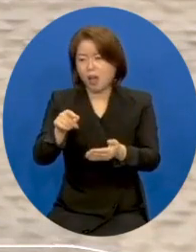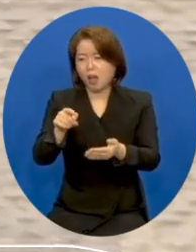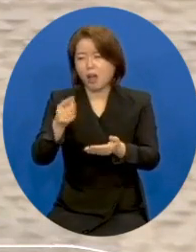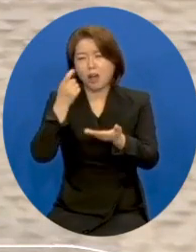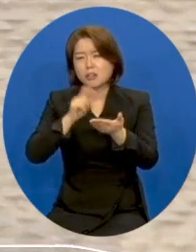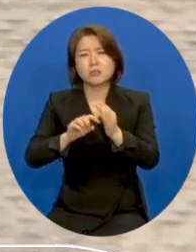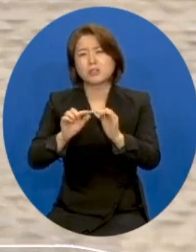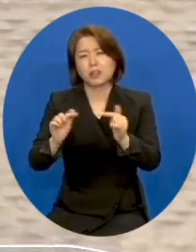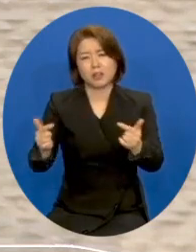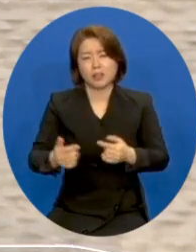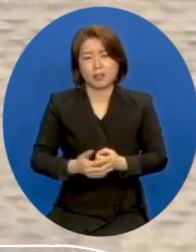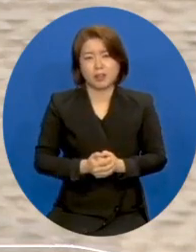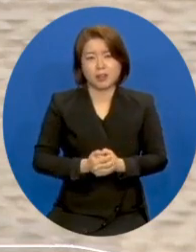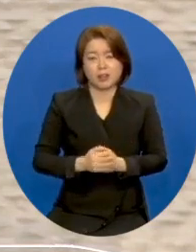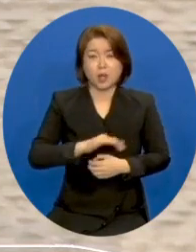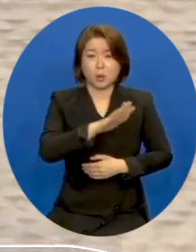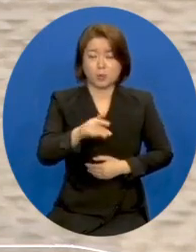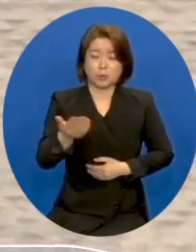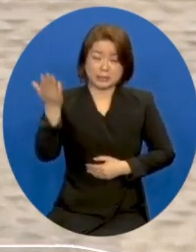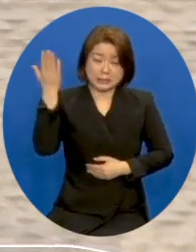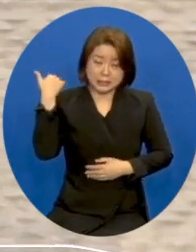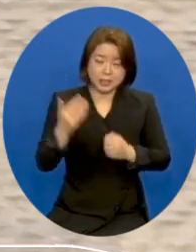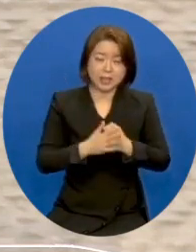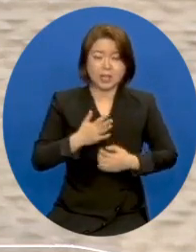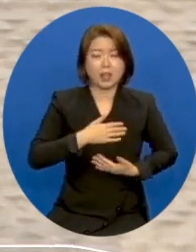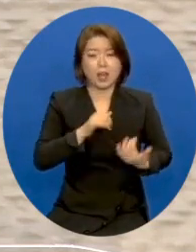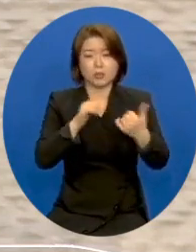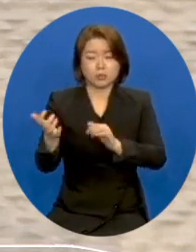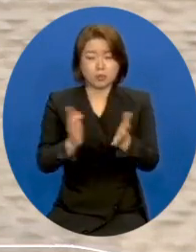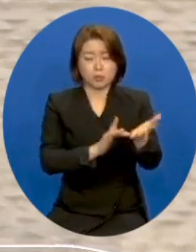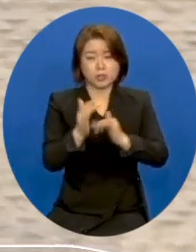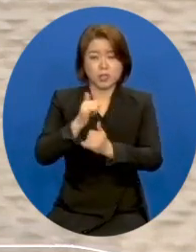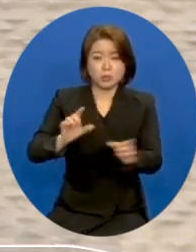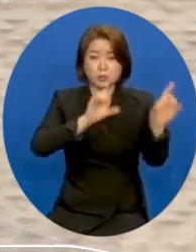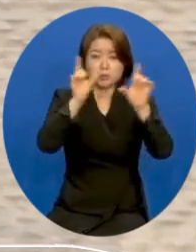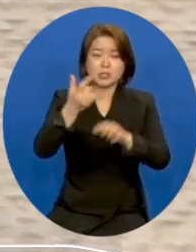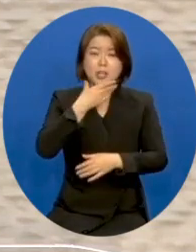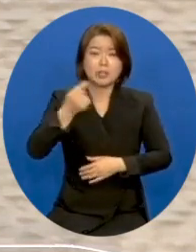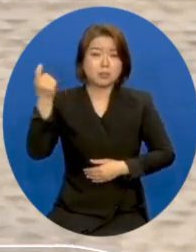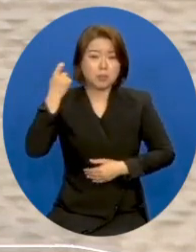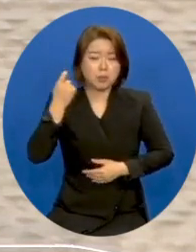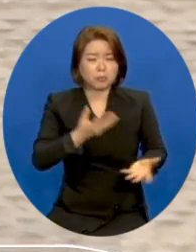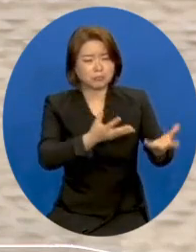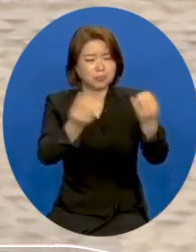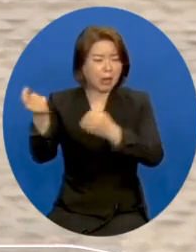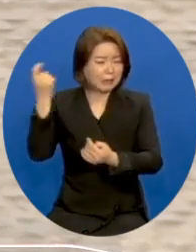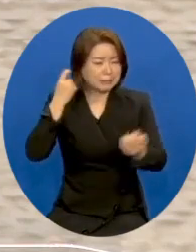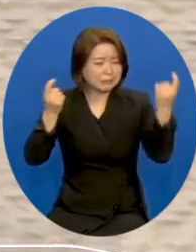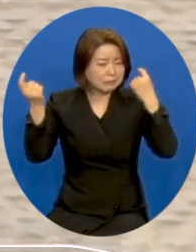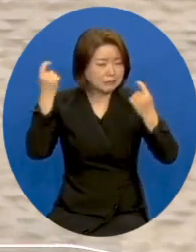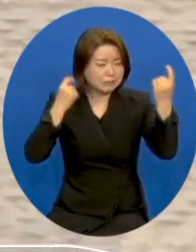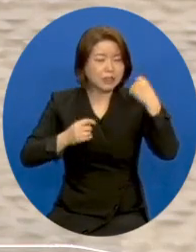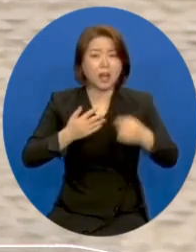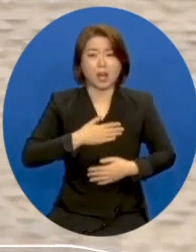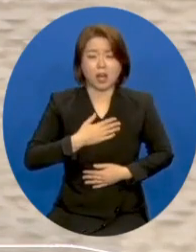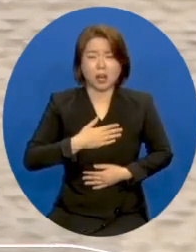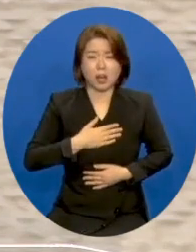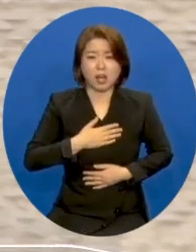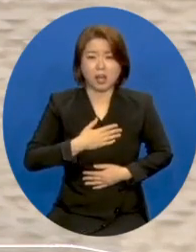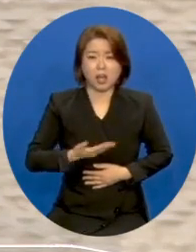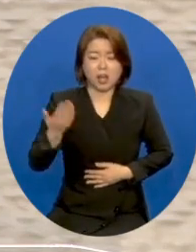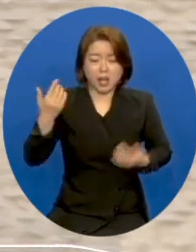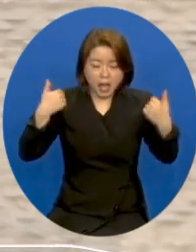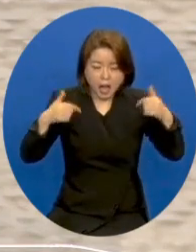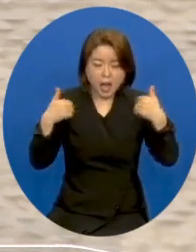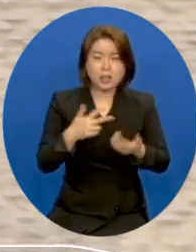어렵습니다. 우리는 그동안에 나는 죽고 예수로 사는 복음을 너무나 많이 들었습니다. 항상